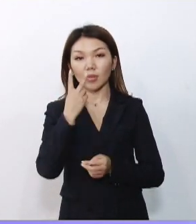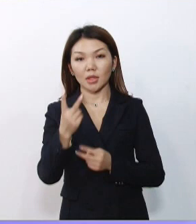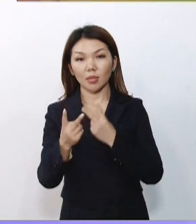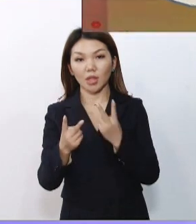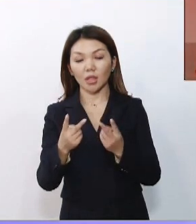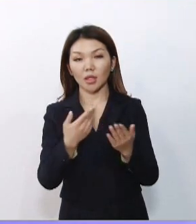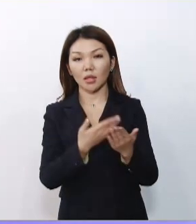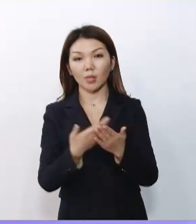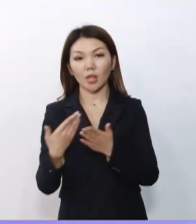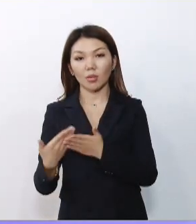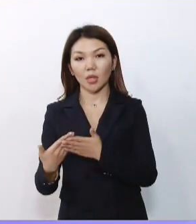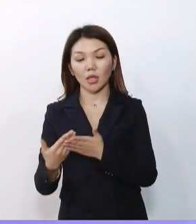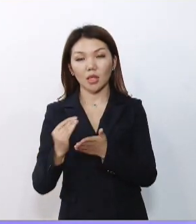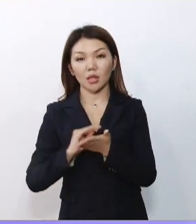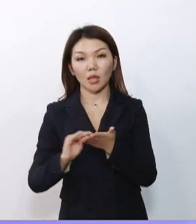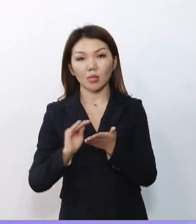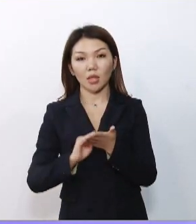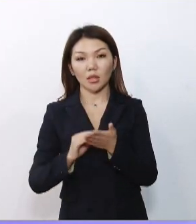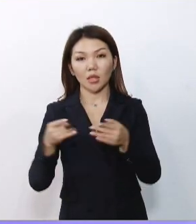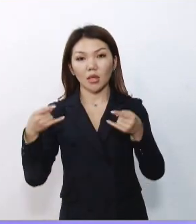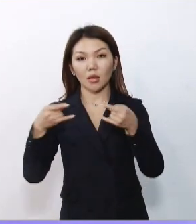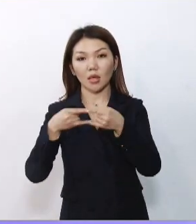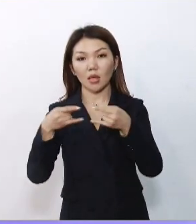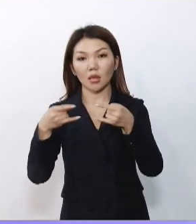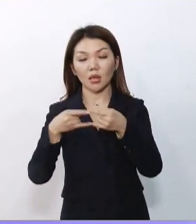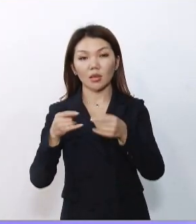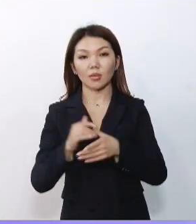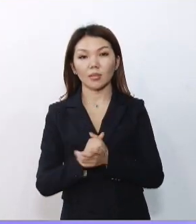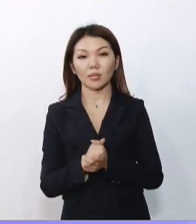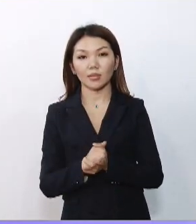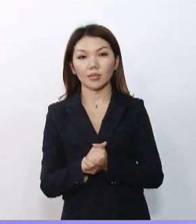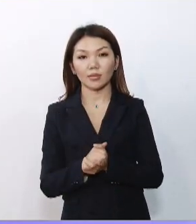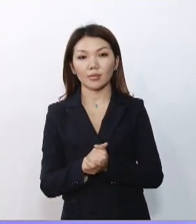Посмотрите на примеры, записанные на экране.